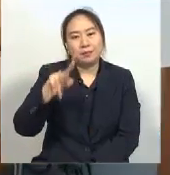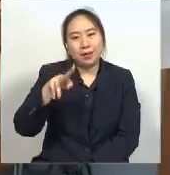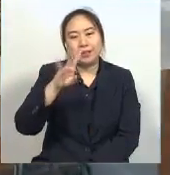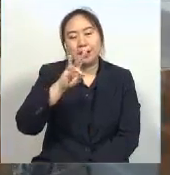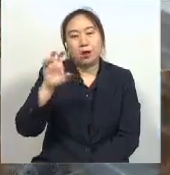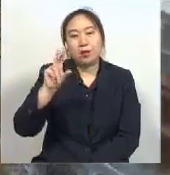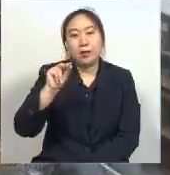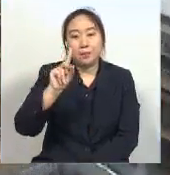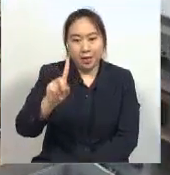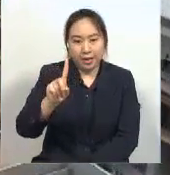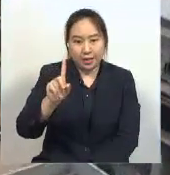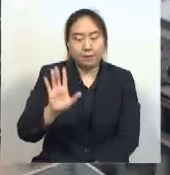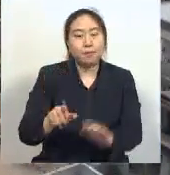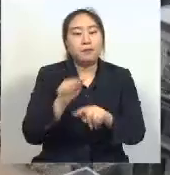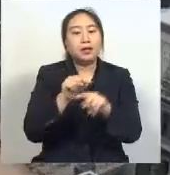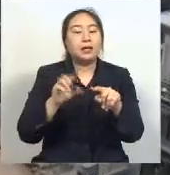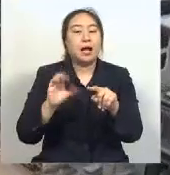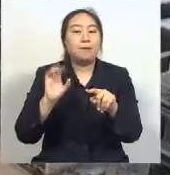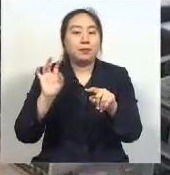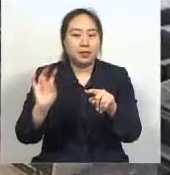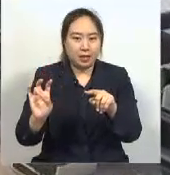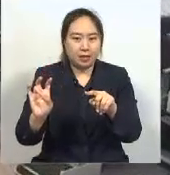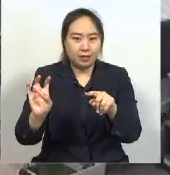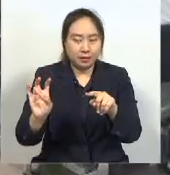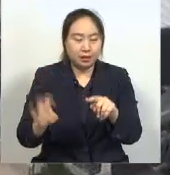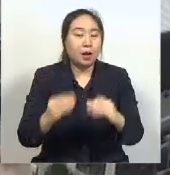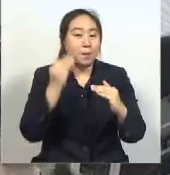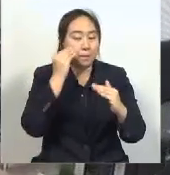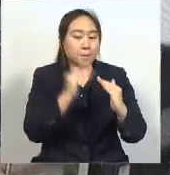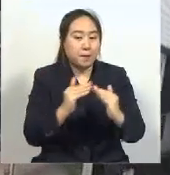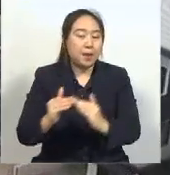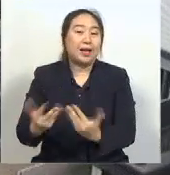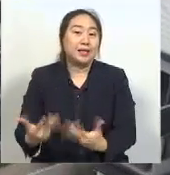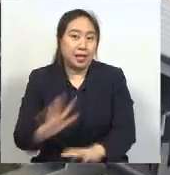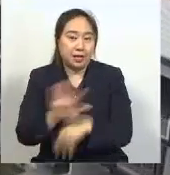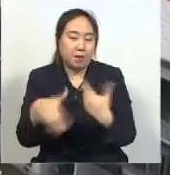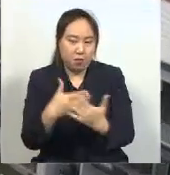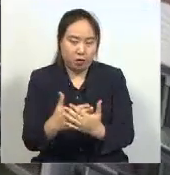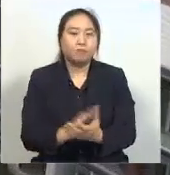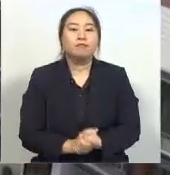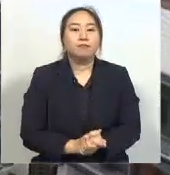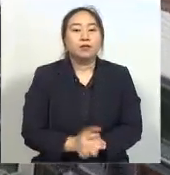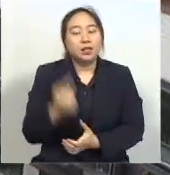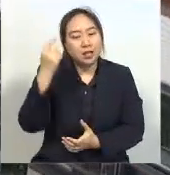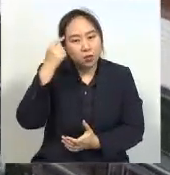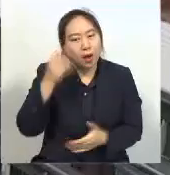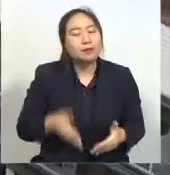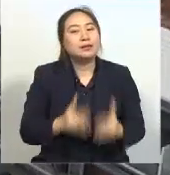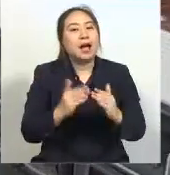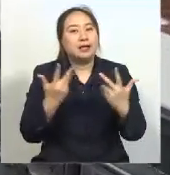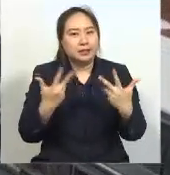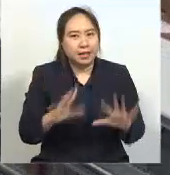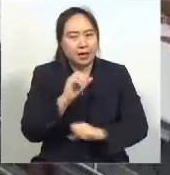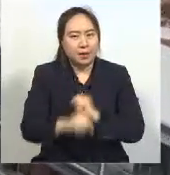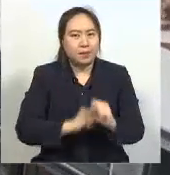34,731 หน่วยคิดเป็น 57% ของที่อยู่อาศัยสร้างเสร็จทั้งหมดและคาดว่าจะสร้างเสร็จอีกใน